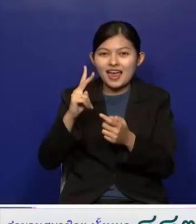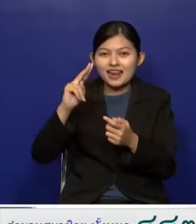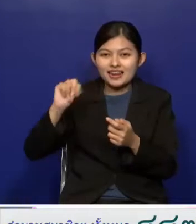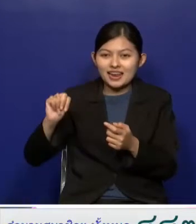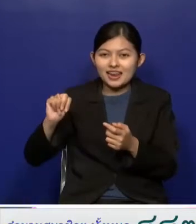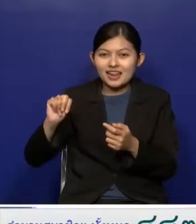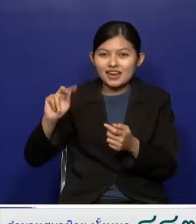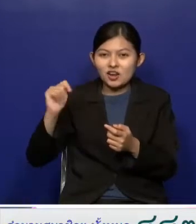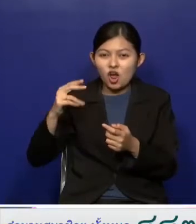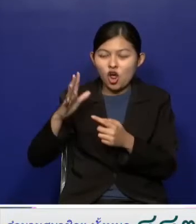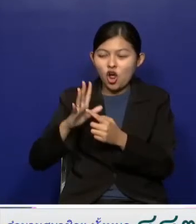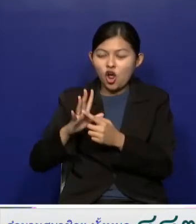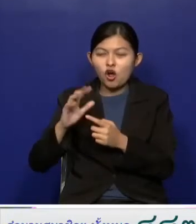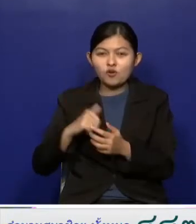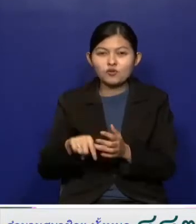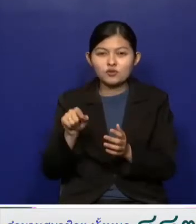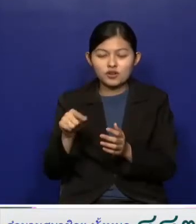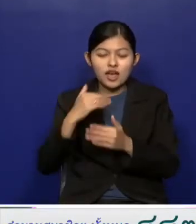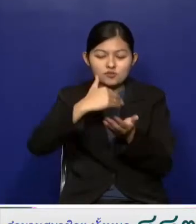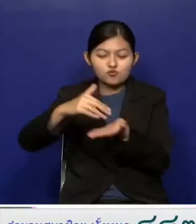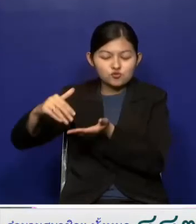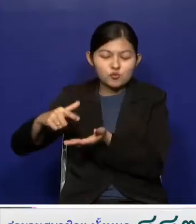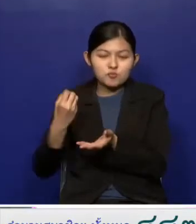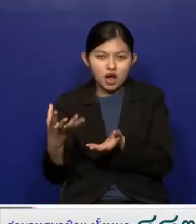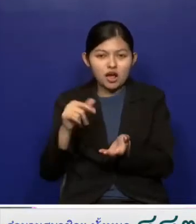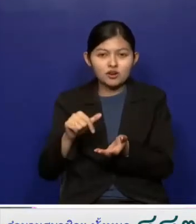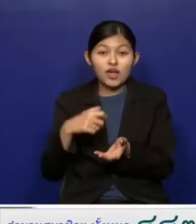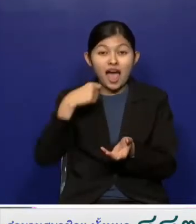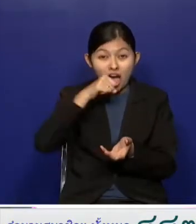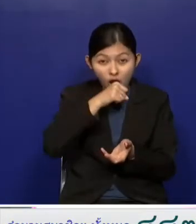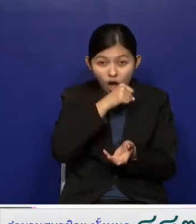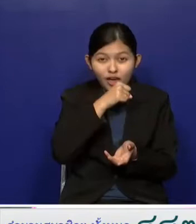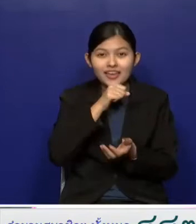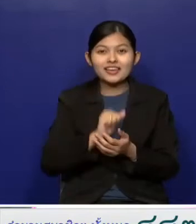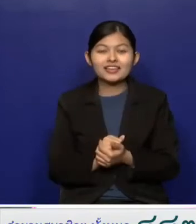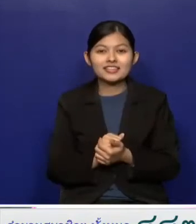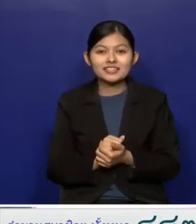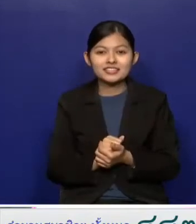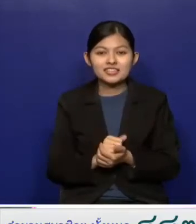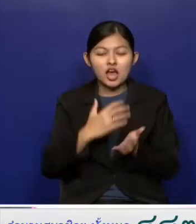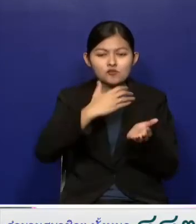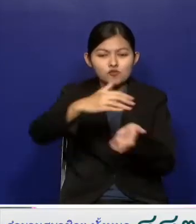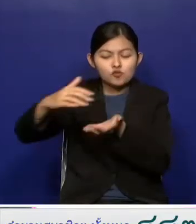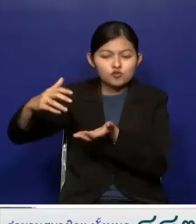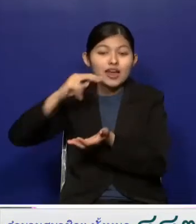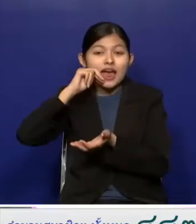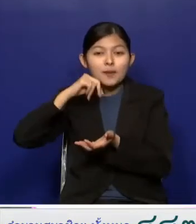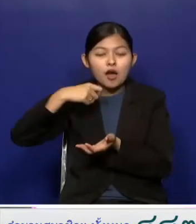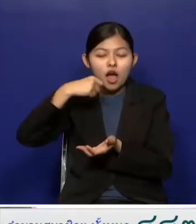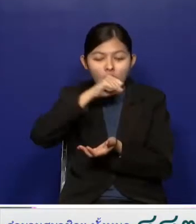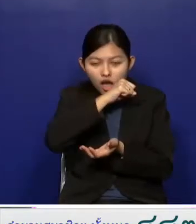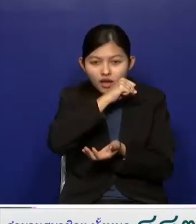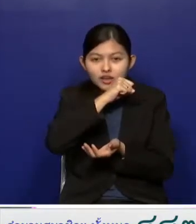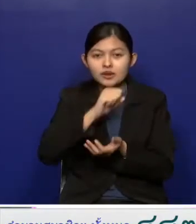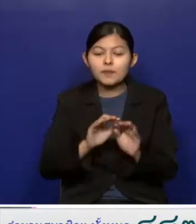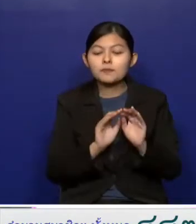ได้มากขึ้นนอกจากนี้อ้อยก็ยังนำไปน้ำอ้อยนะครับ